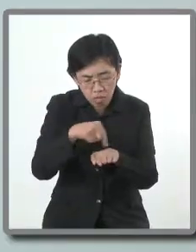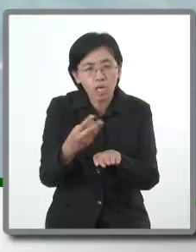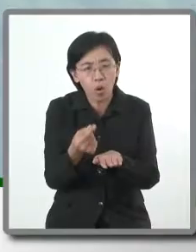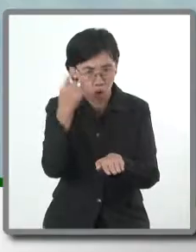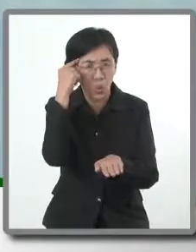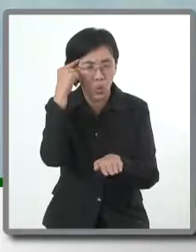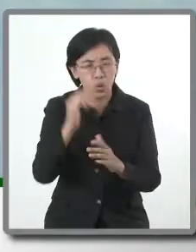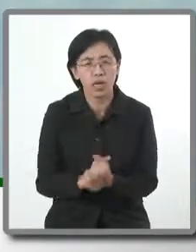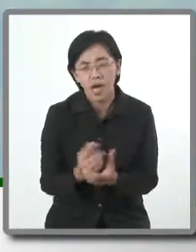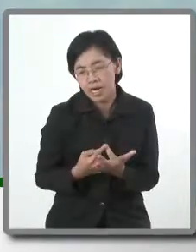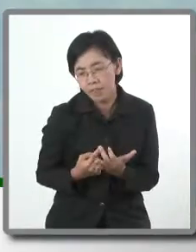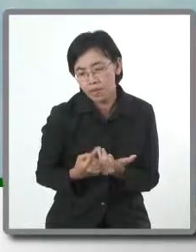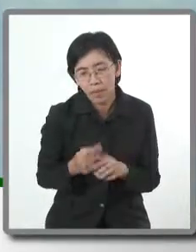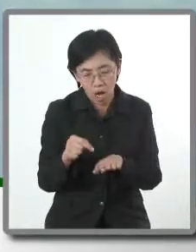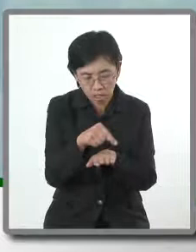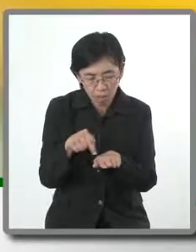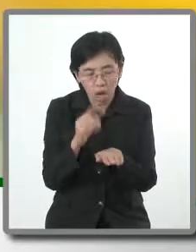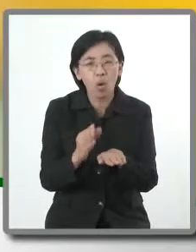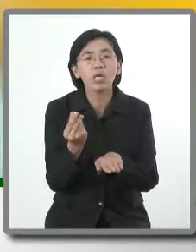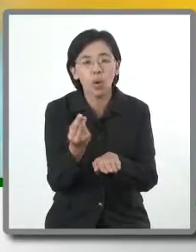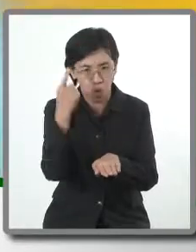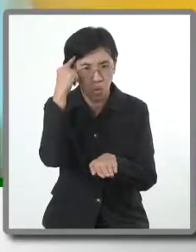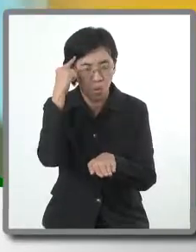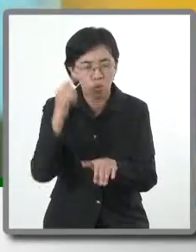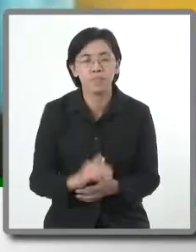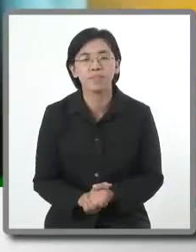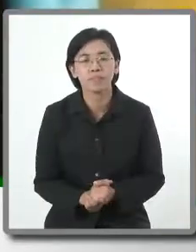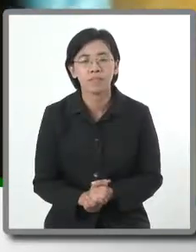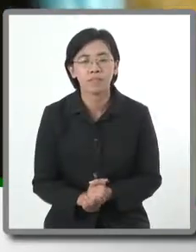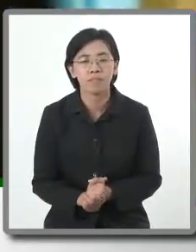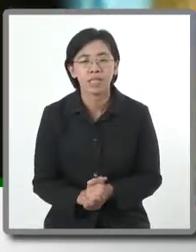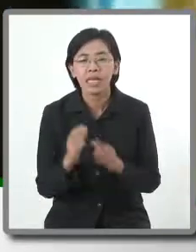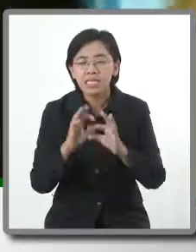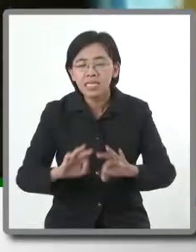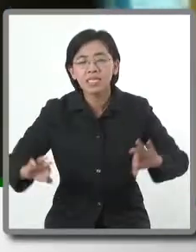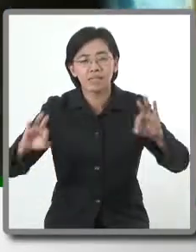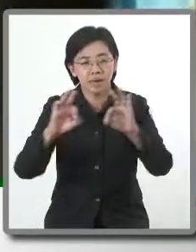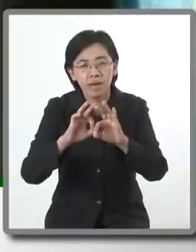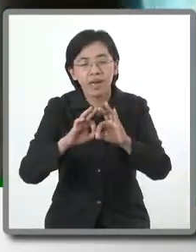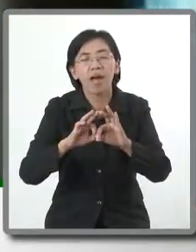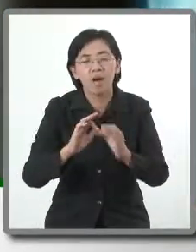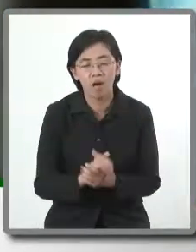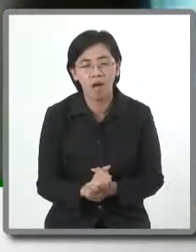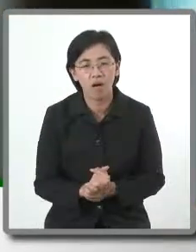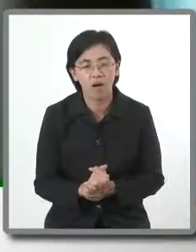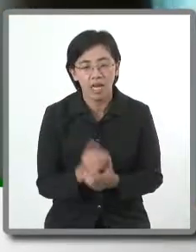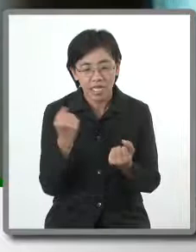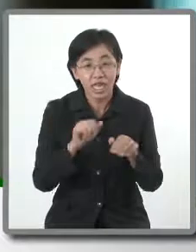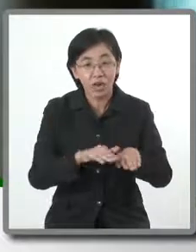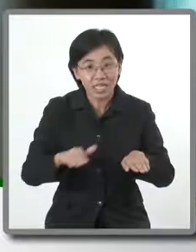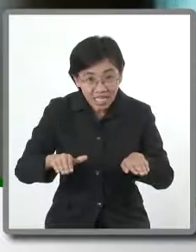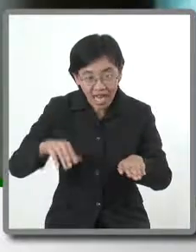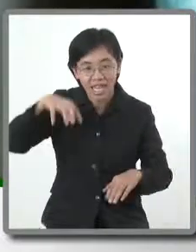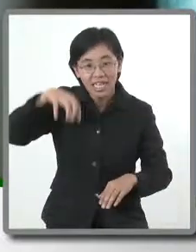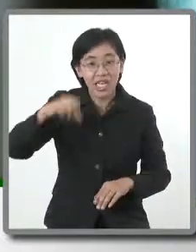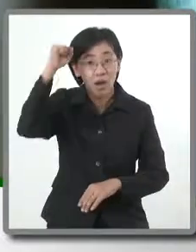า จะมีจำนวน ผู้โดยสารอยู่เท่าไหร่และที่สำคัญเนี่ยที่กองเดินรถที่อู่จอดรถที่สำนักงาน